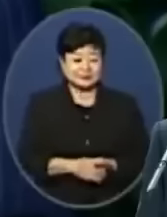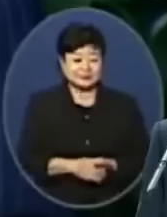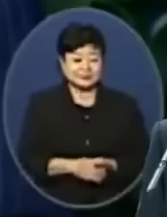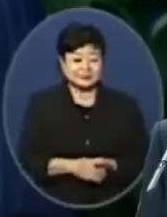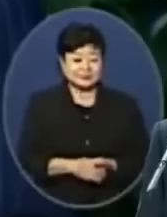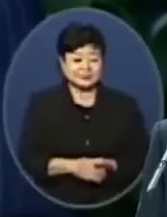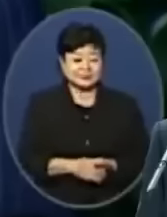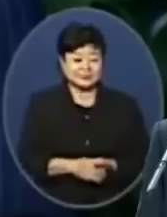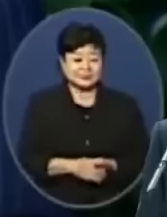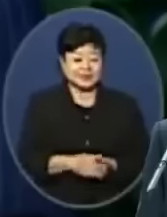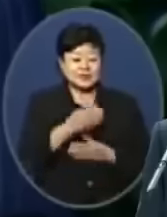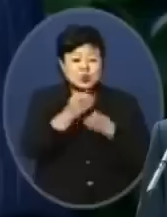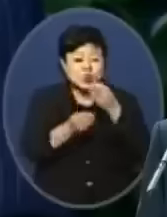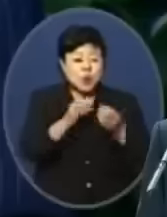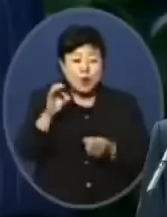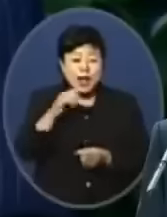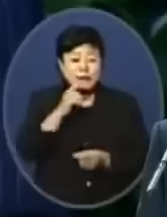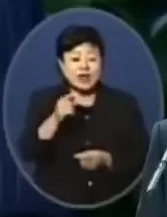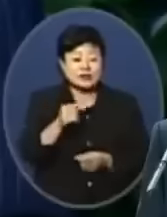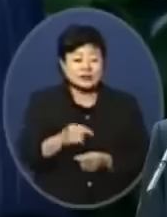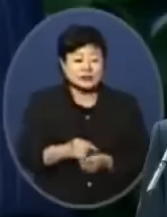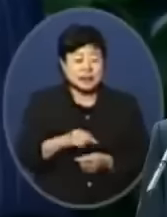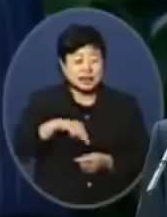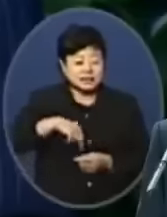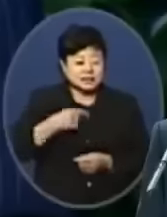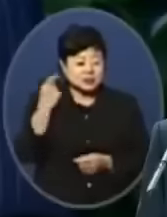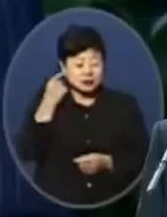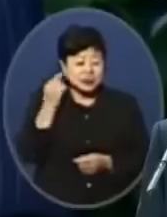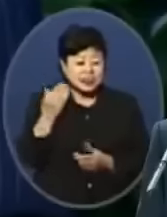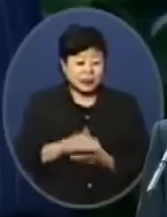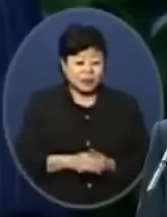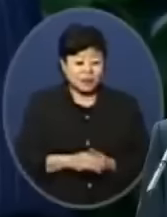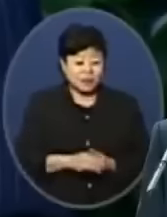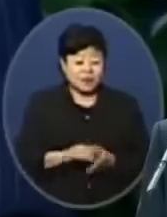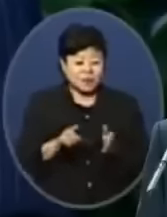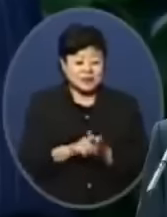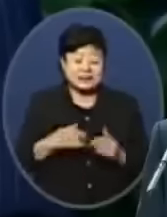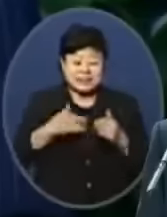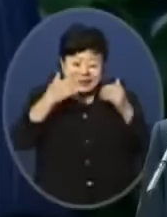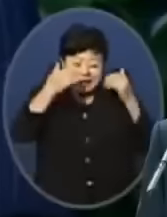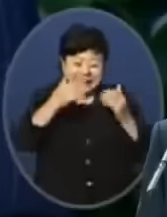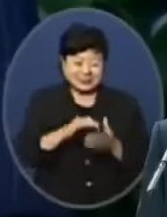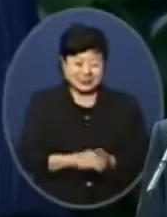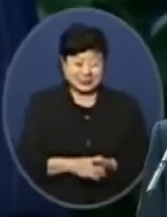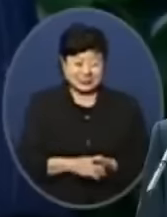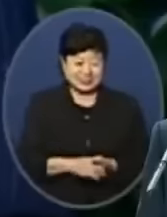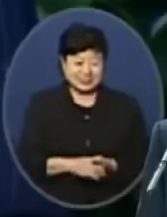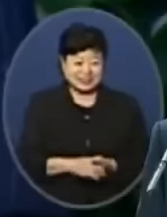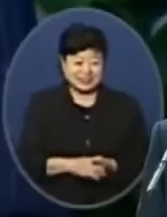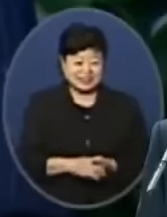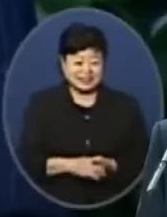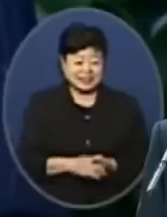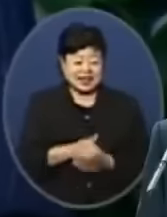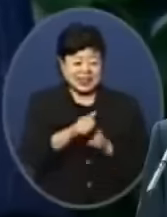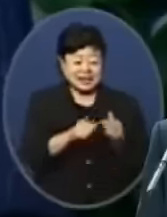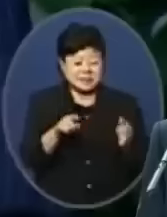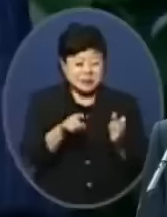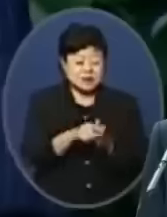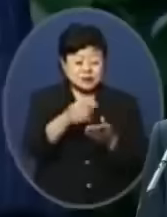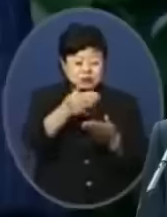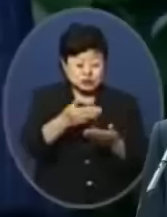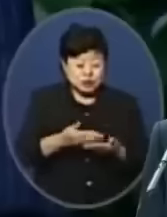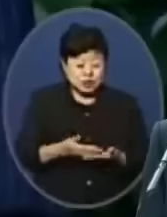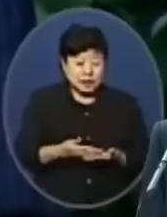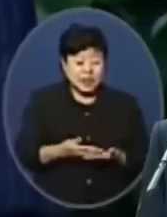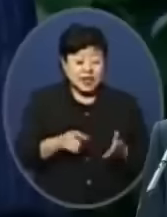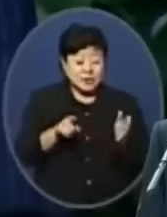그래서 그것을 입술로 고백하면 여러분 스스로가 듣게 되어서 믿음이 자라는 것입니다. 안 자라는 것이 문제지. 하나님 믿음을 다